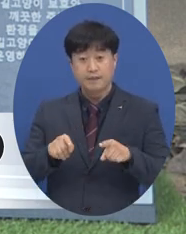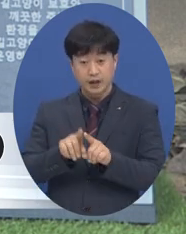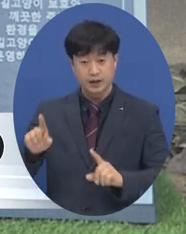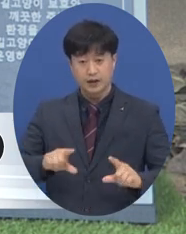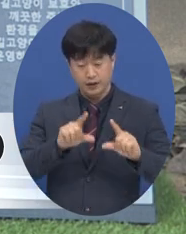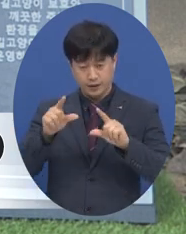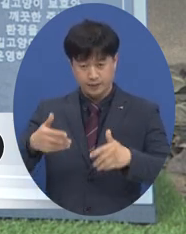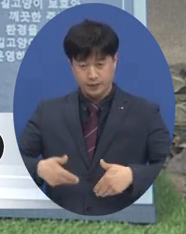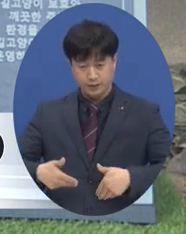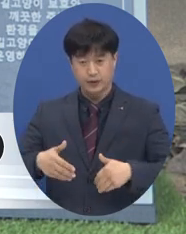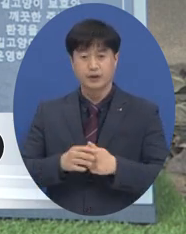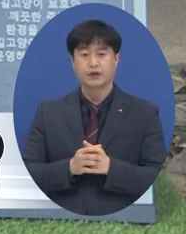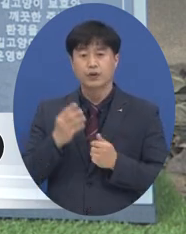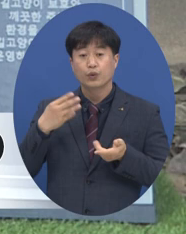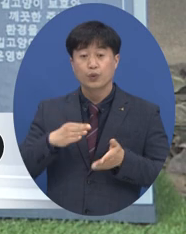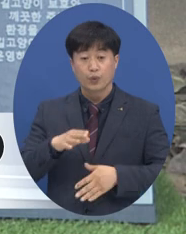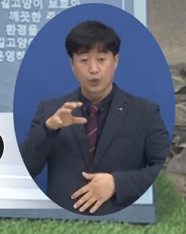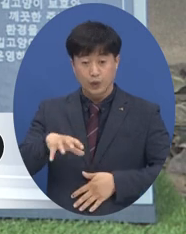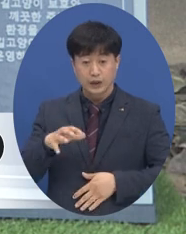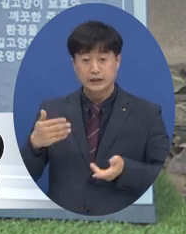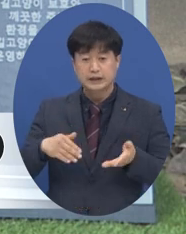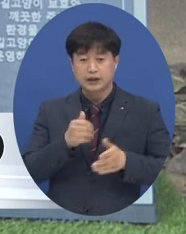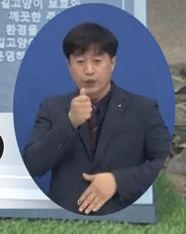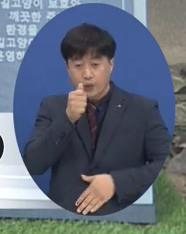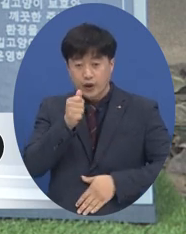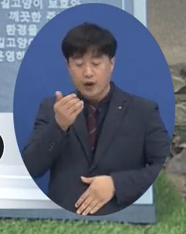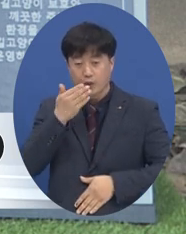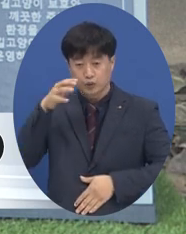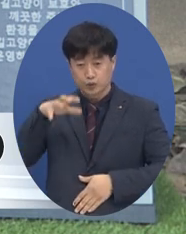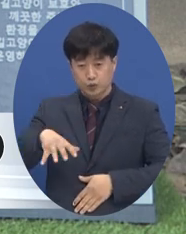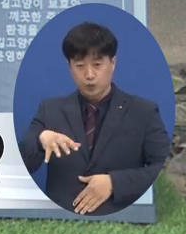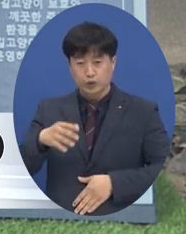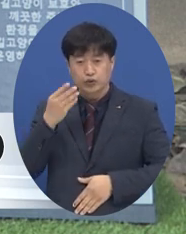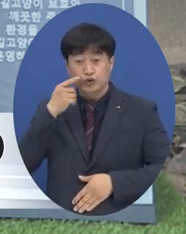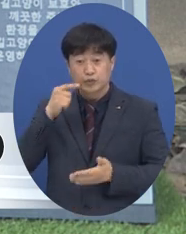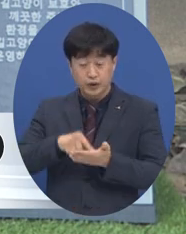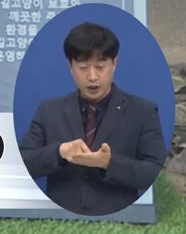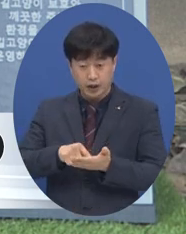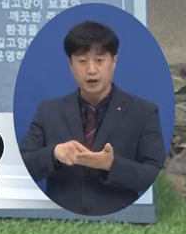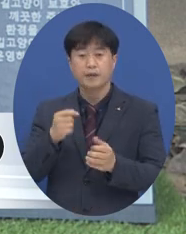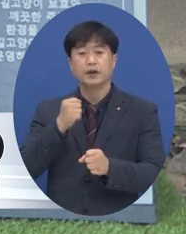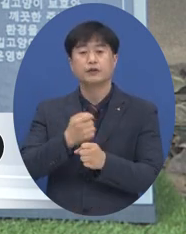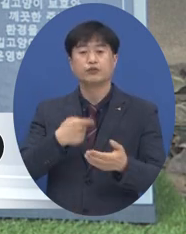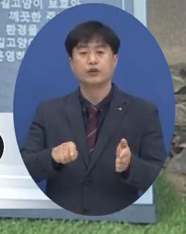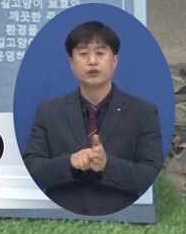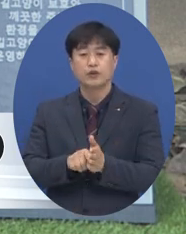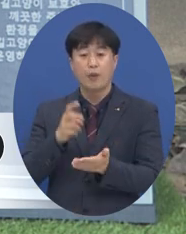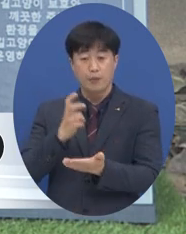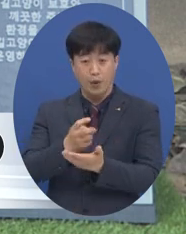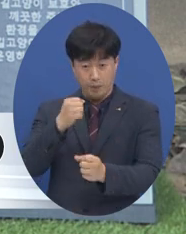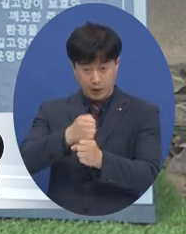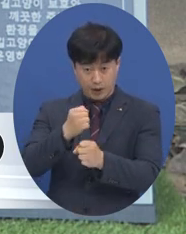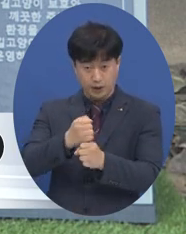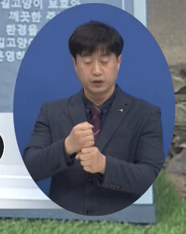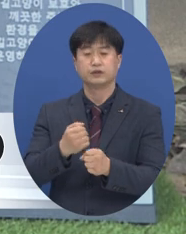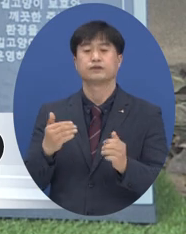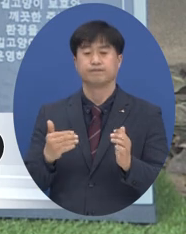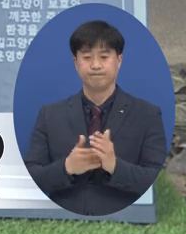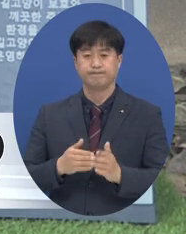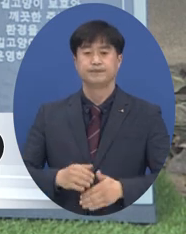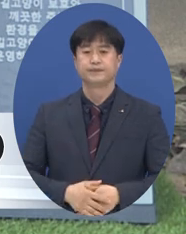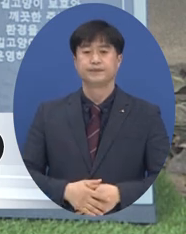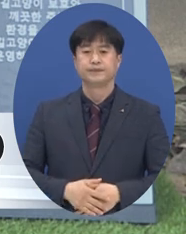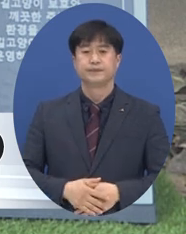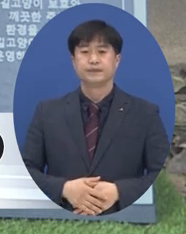텐데요 경기도에서는 길고양이 급식소 설치를 용이하게 하도록 관련 조례가 만들어졌습니다 왜일까요 최지원 기자가